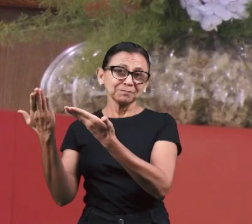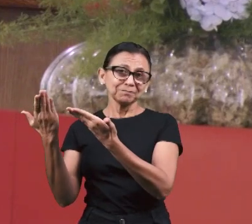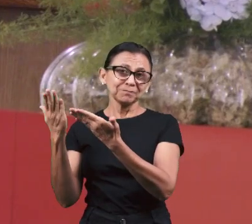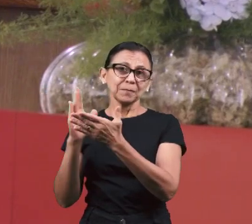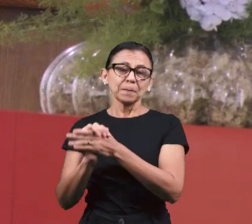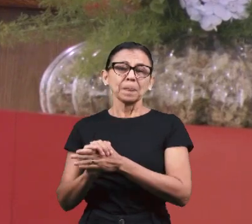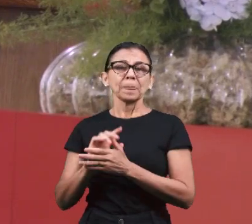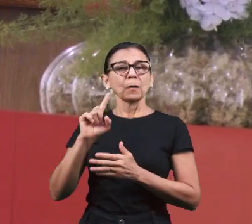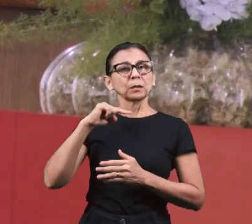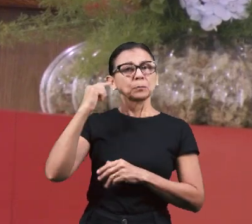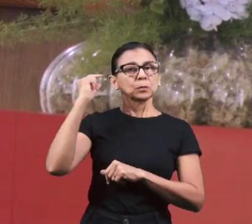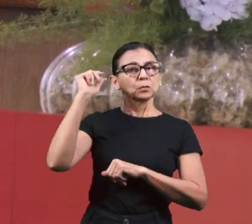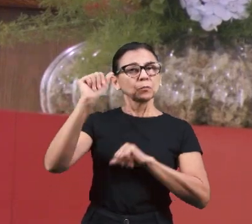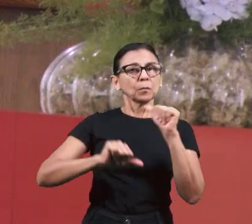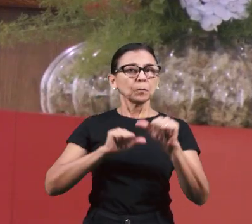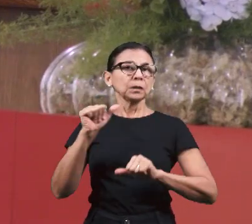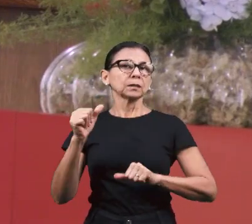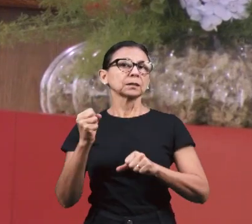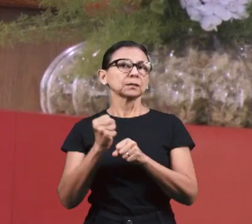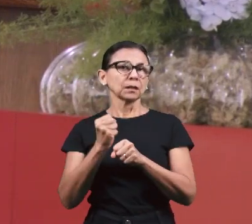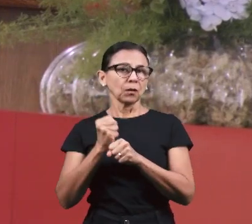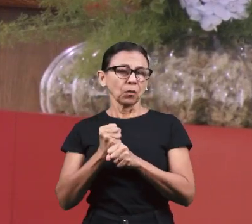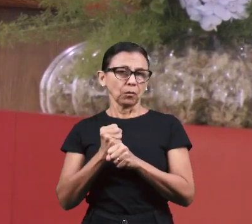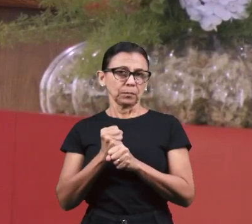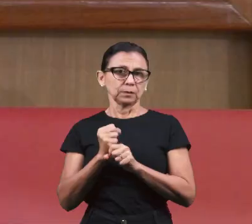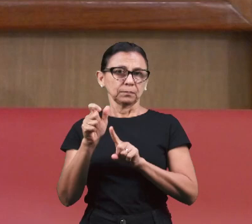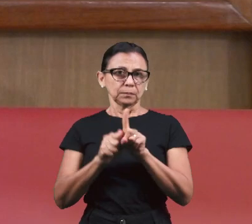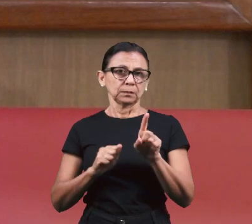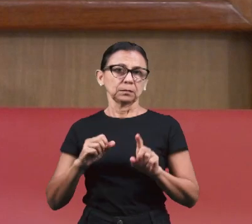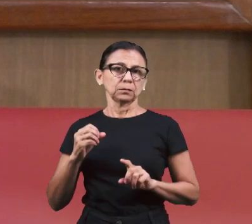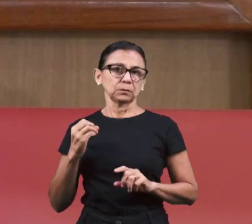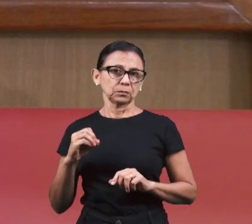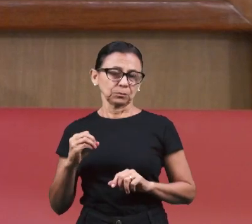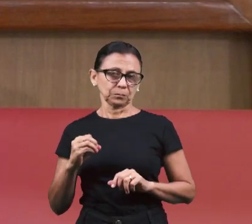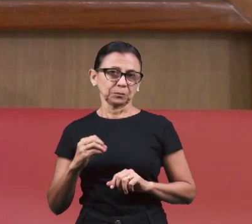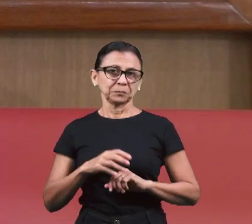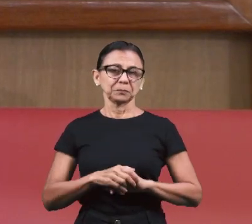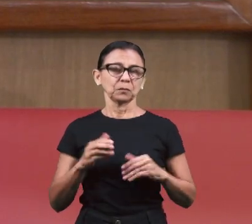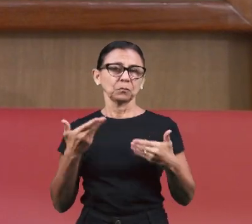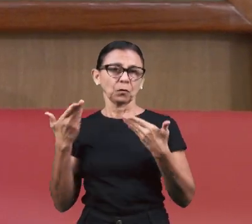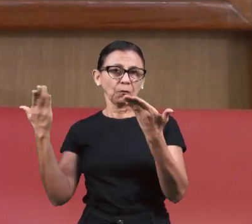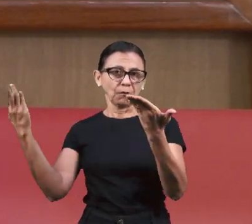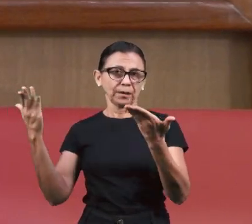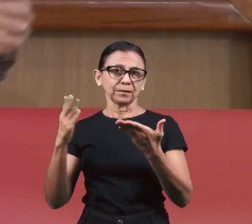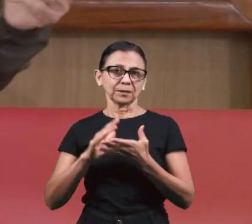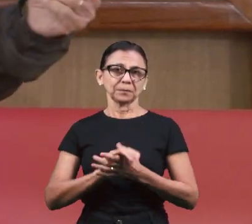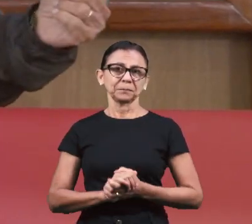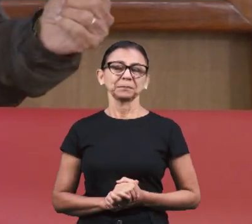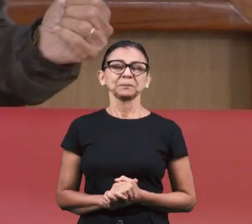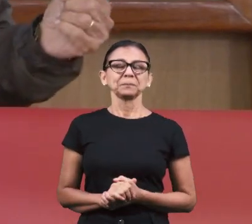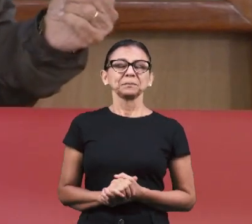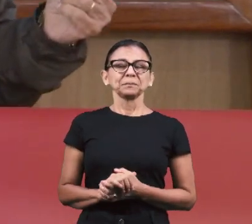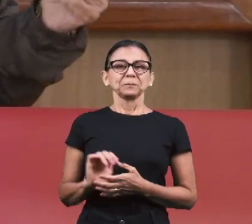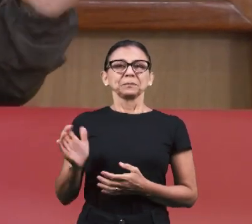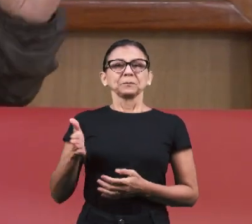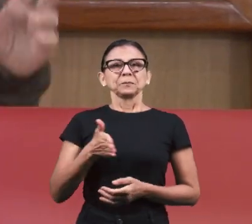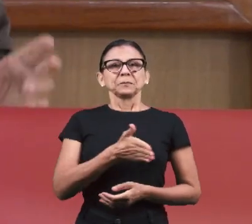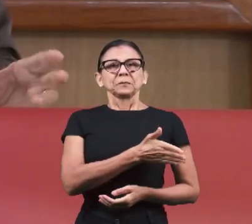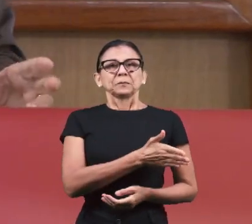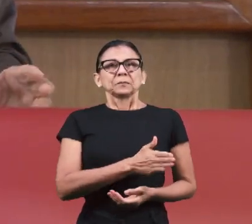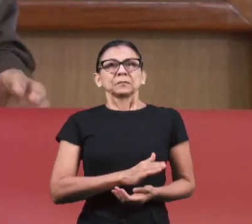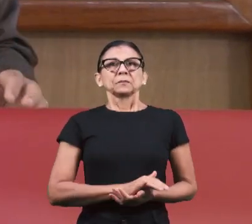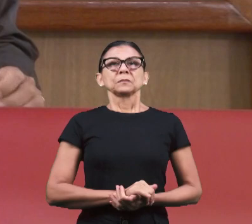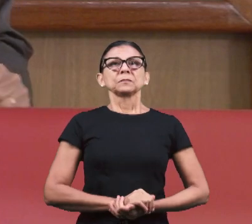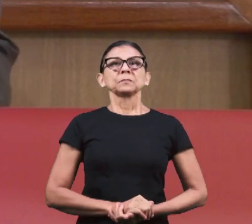foi. Mes frères, je vais finir ici. Quand le texte, d'ailleurs, on a